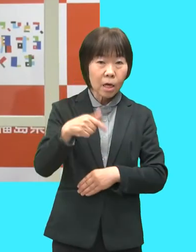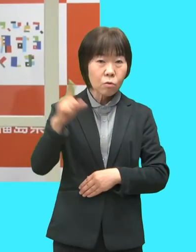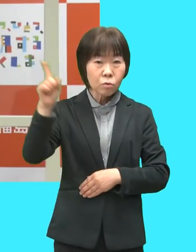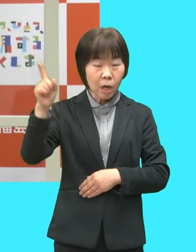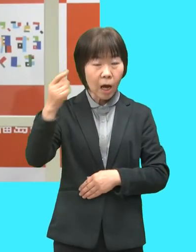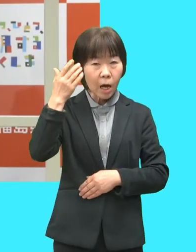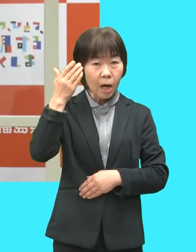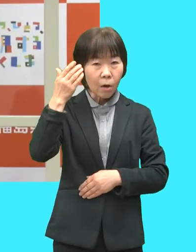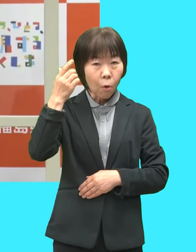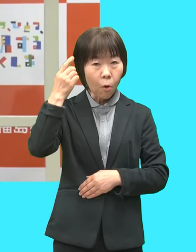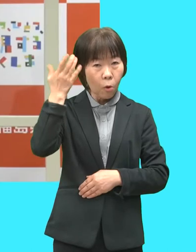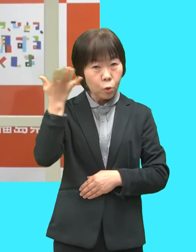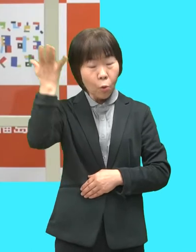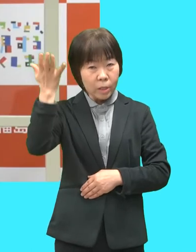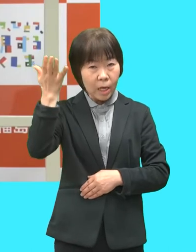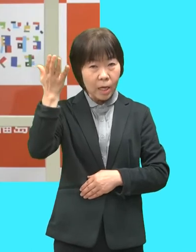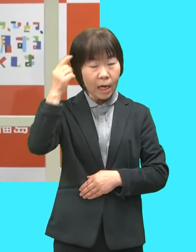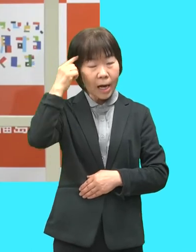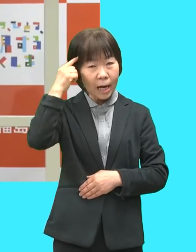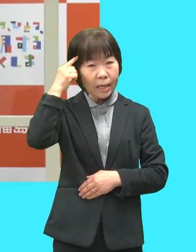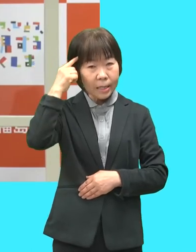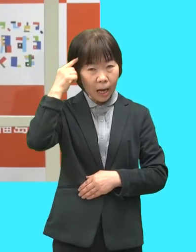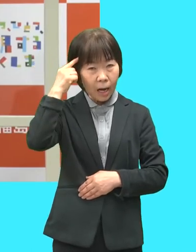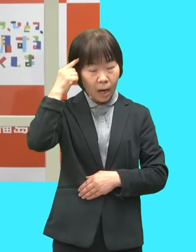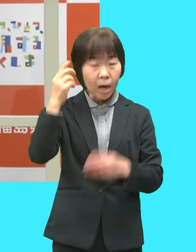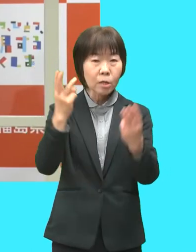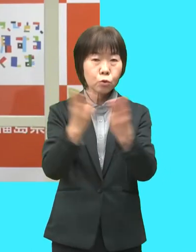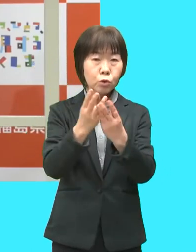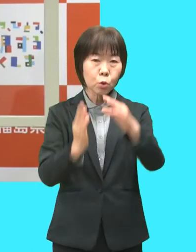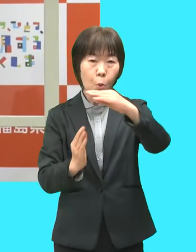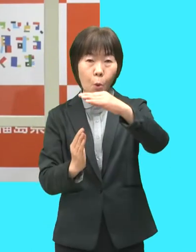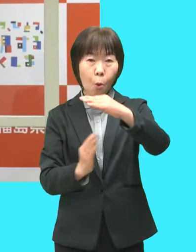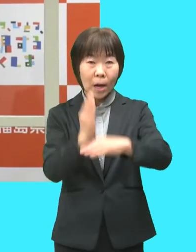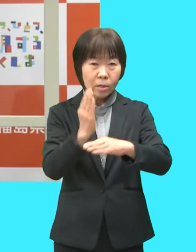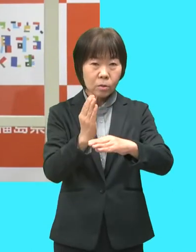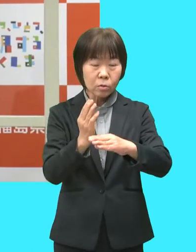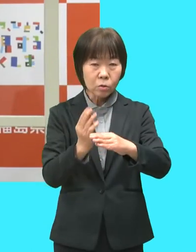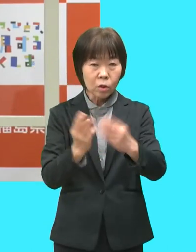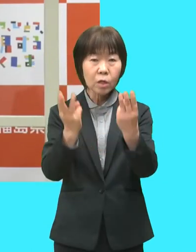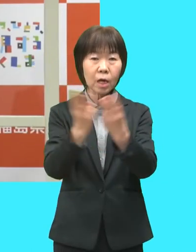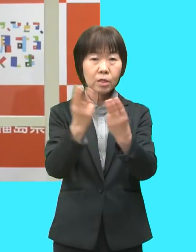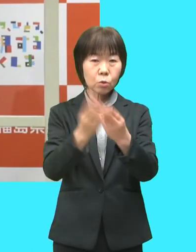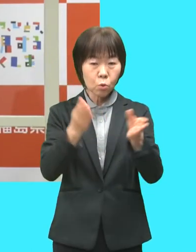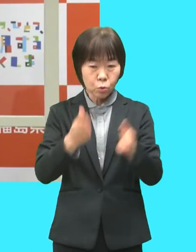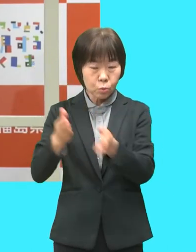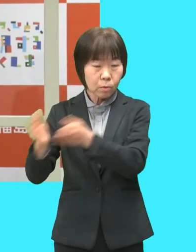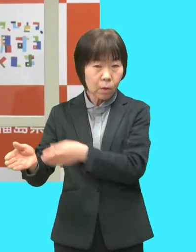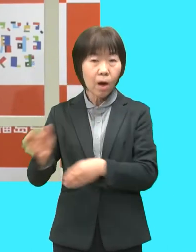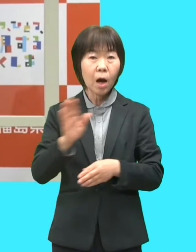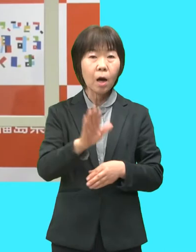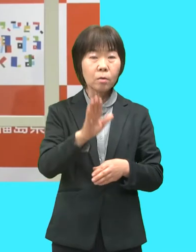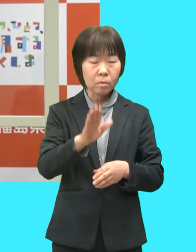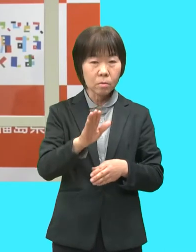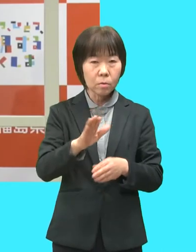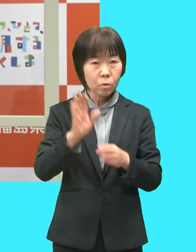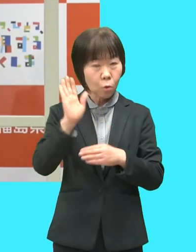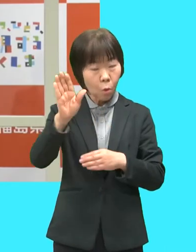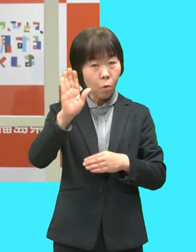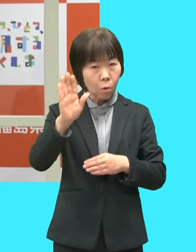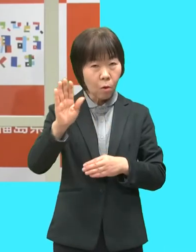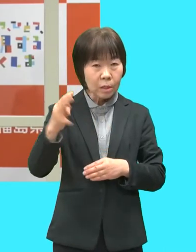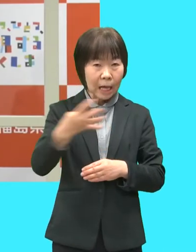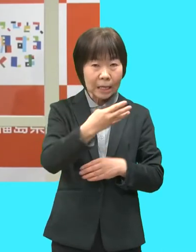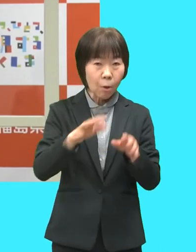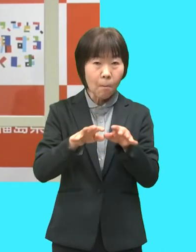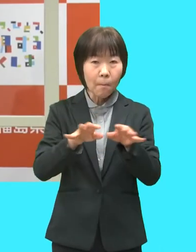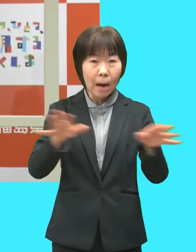提において用意したものを上回る一応病床数用意してはありますが、やはりまた今後第4